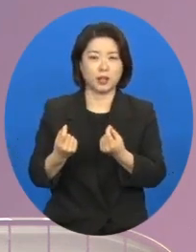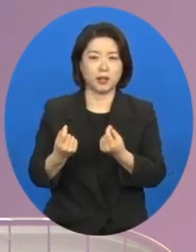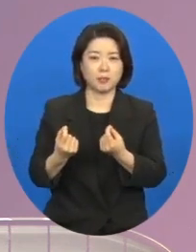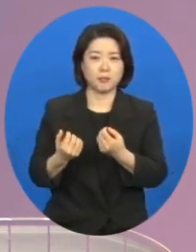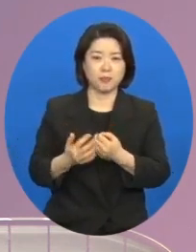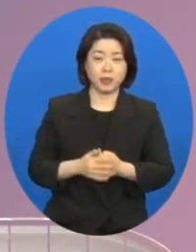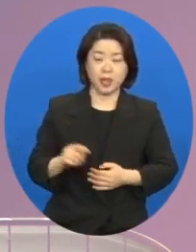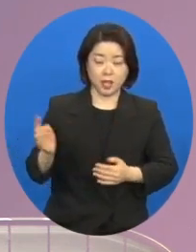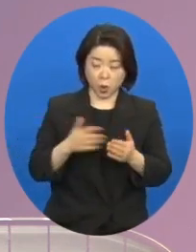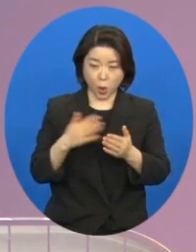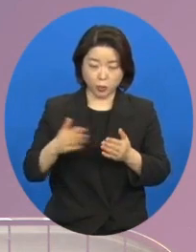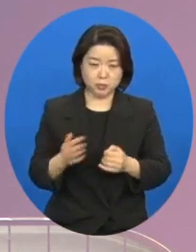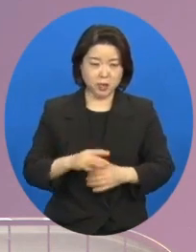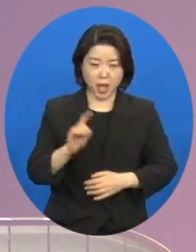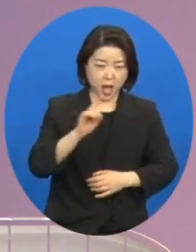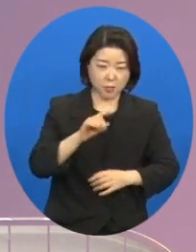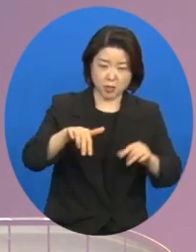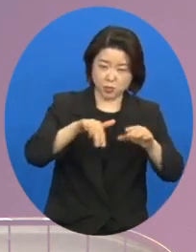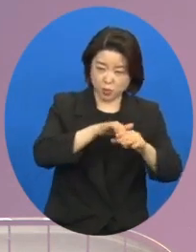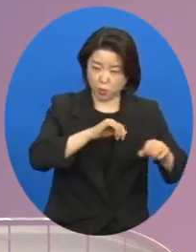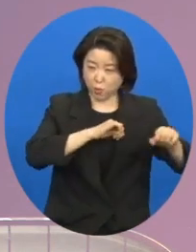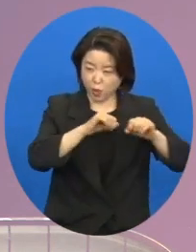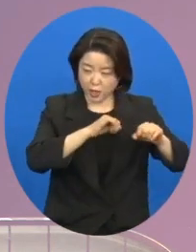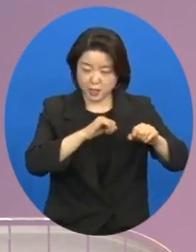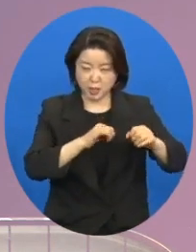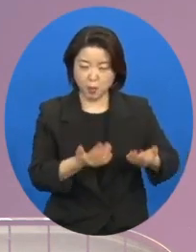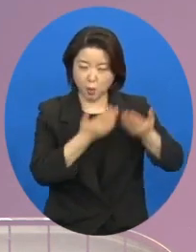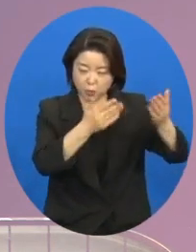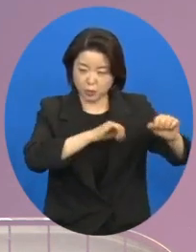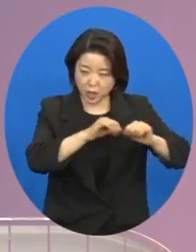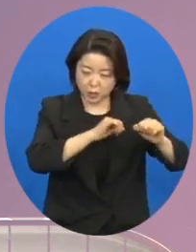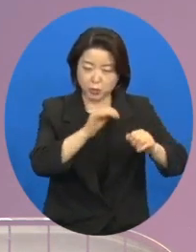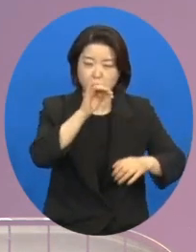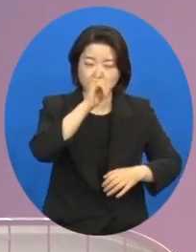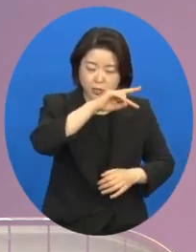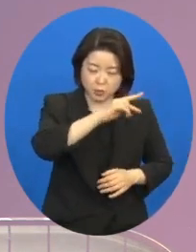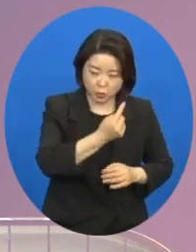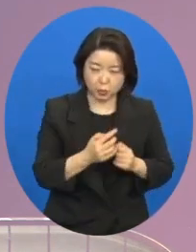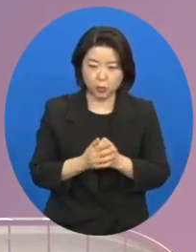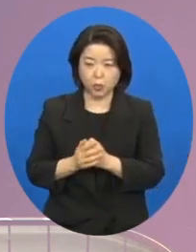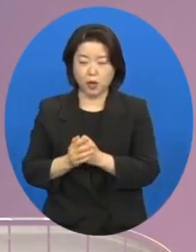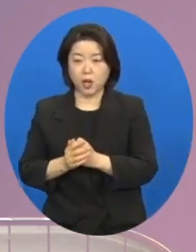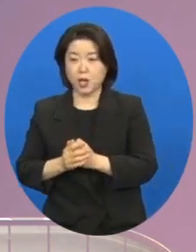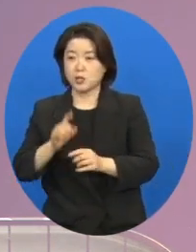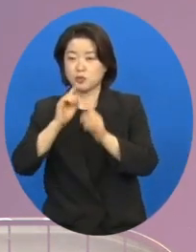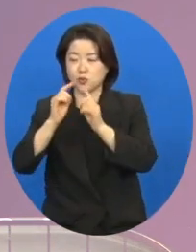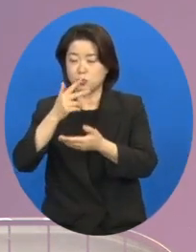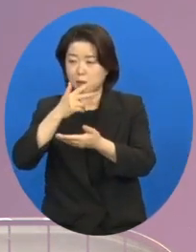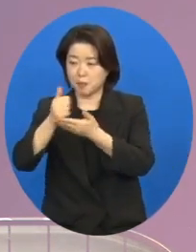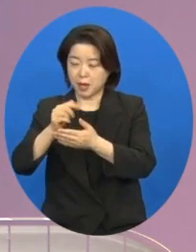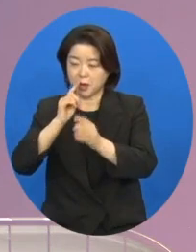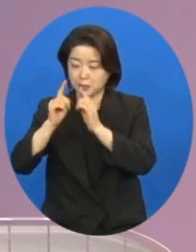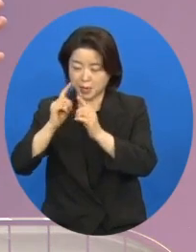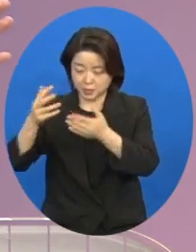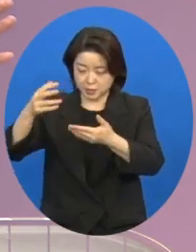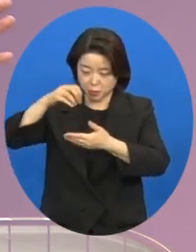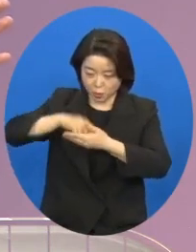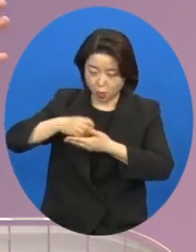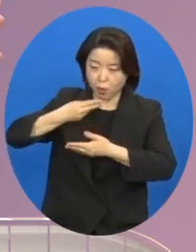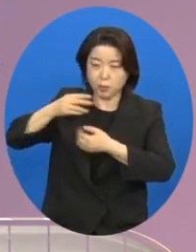아무리 종교 행사를 할지라도 주님이 계시지 않는 사람입니다. 그래서 여러분 우리가 예배를 드린 거 참